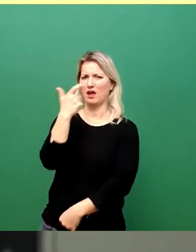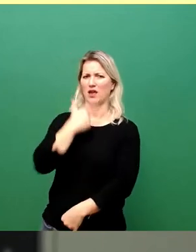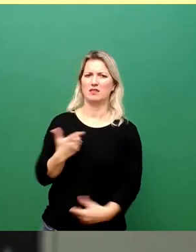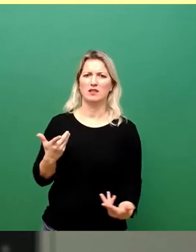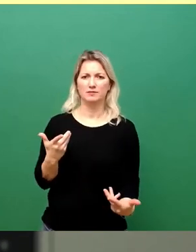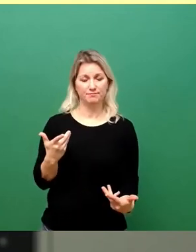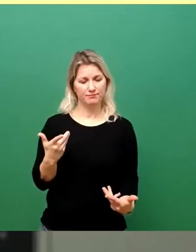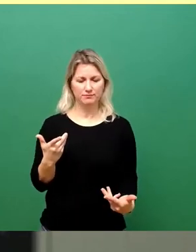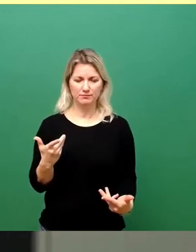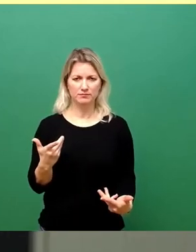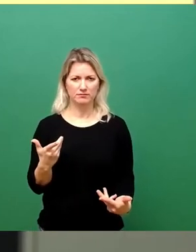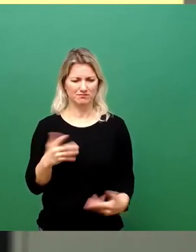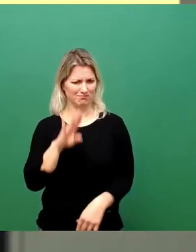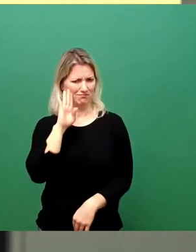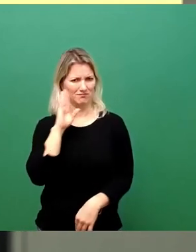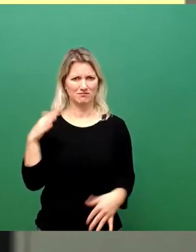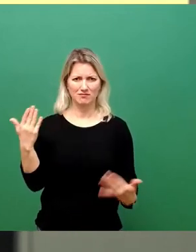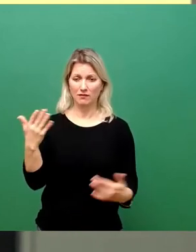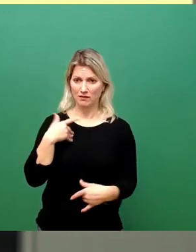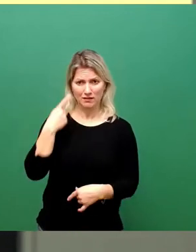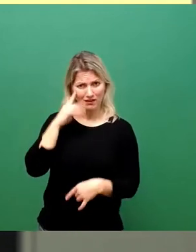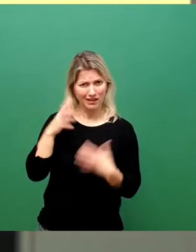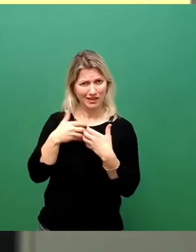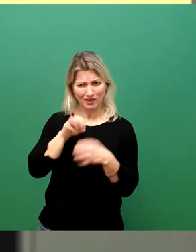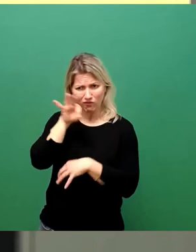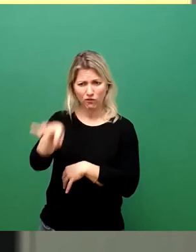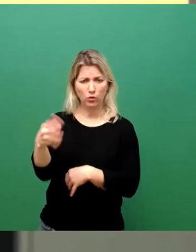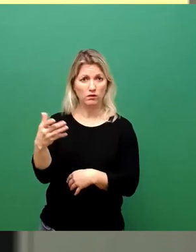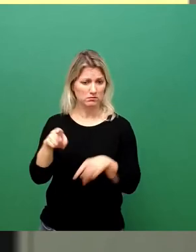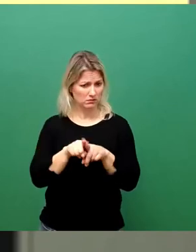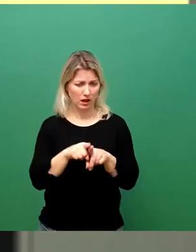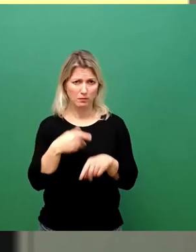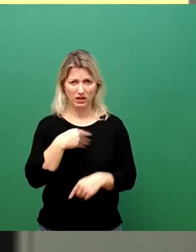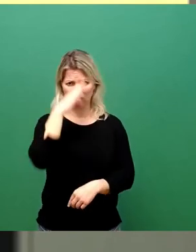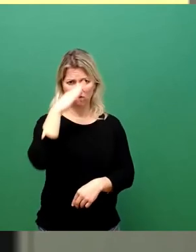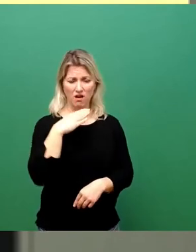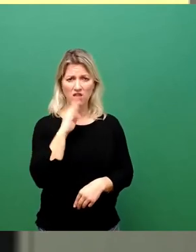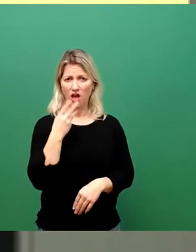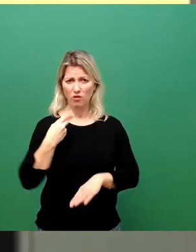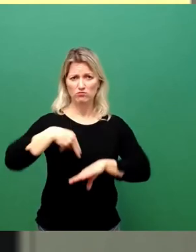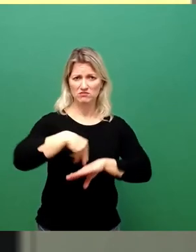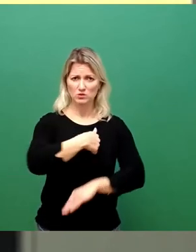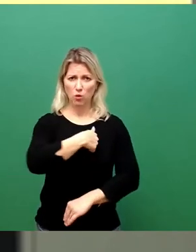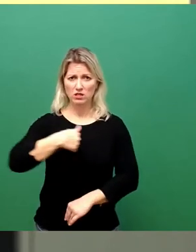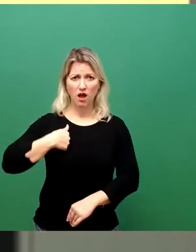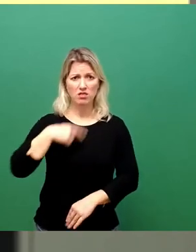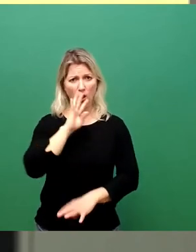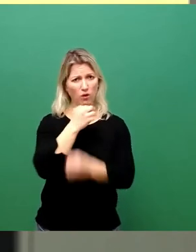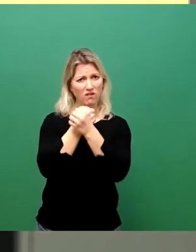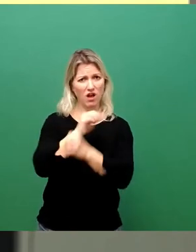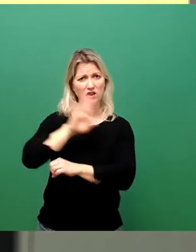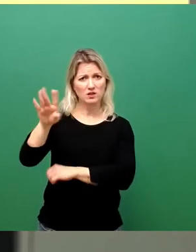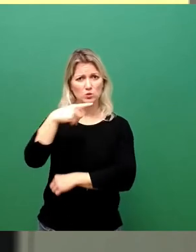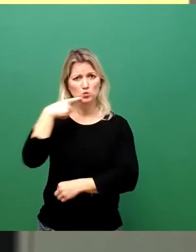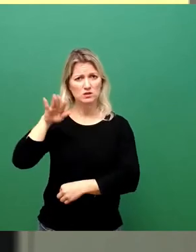Das klingt ja fast so, als wenn wir für den Krieg sind. Auch mein Vater war Frontsoldat und in russischer Gefangenschaft. Und ein